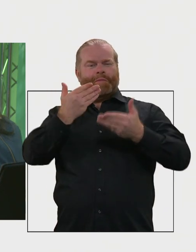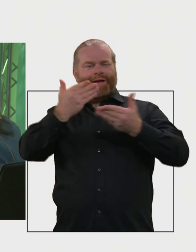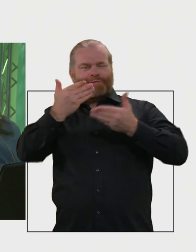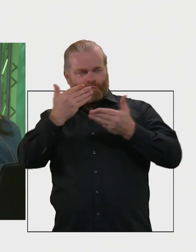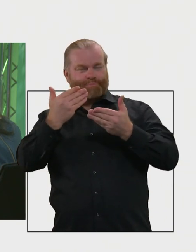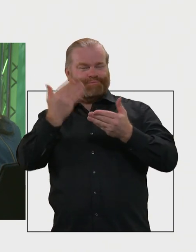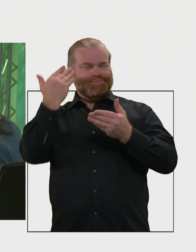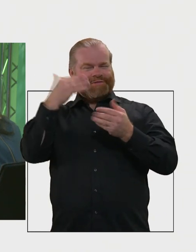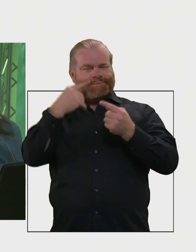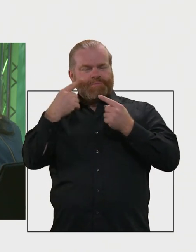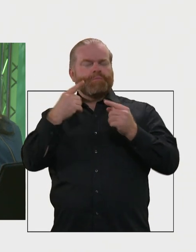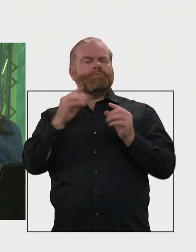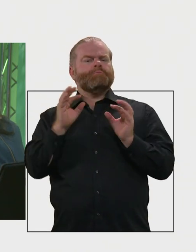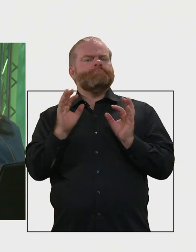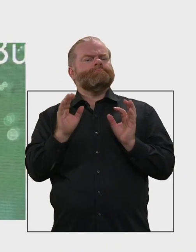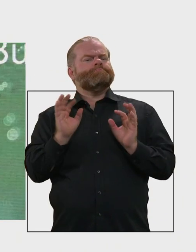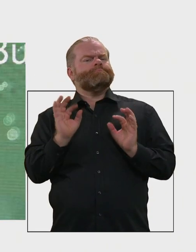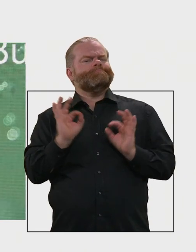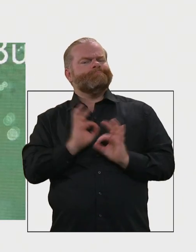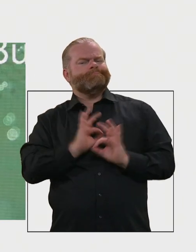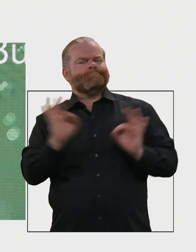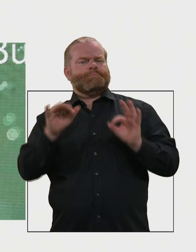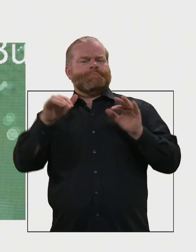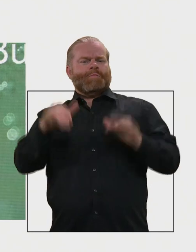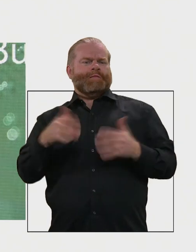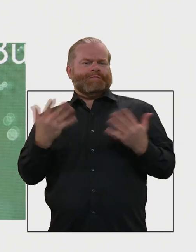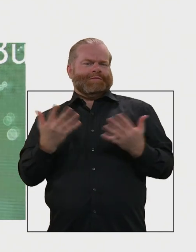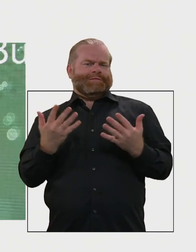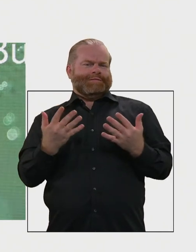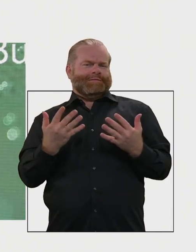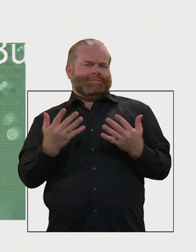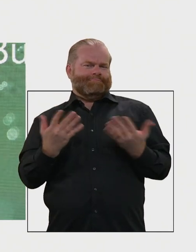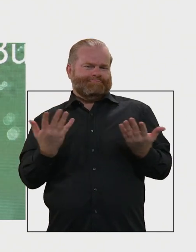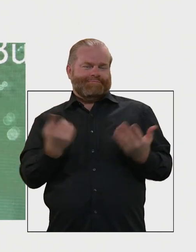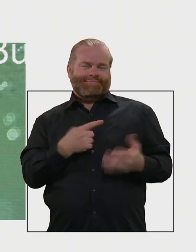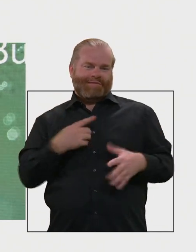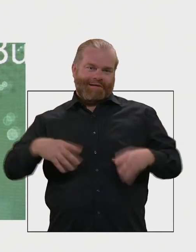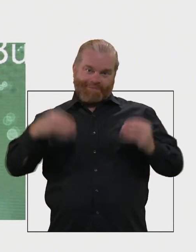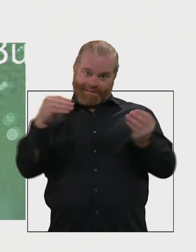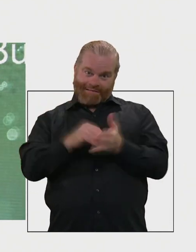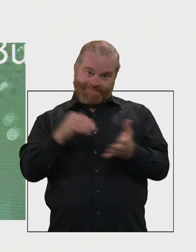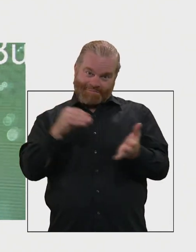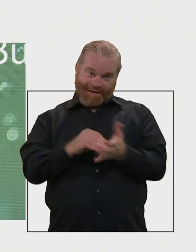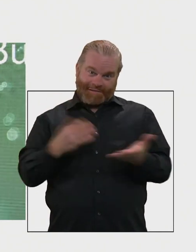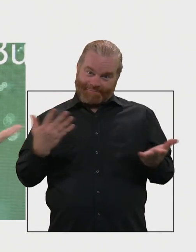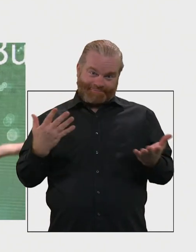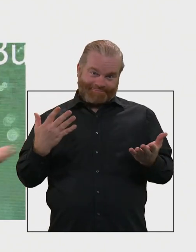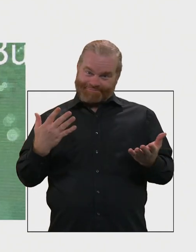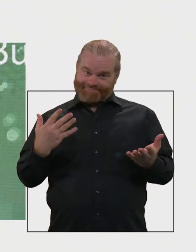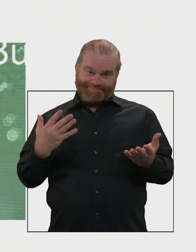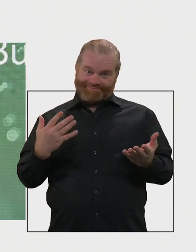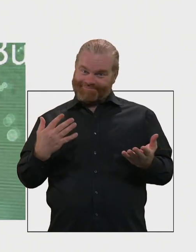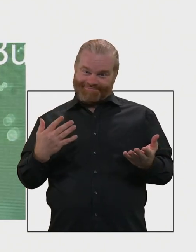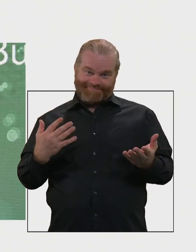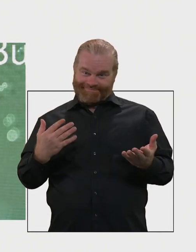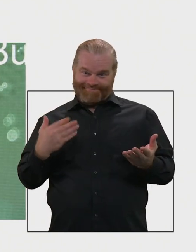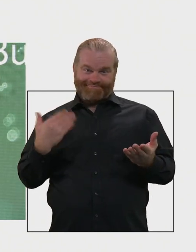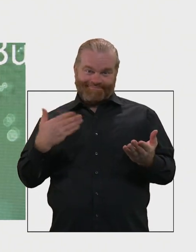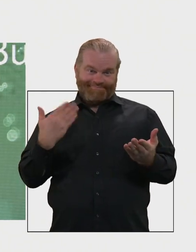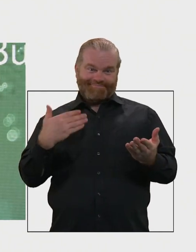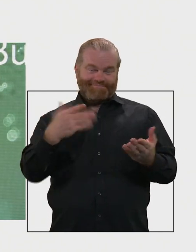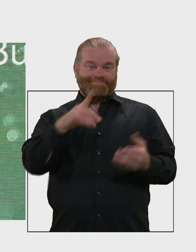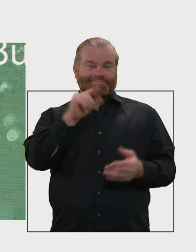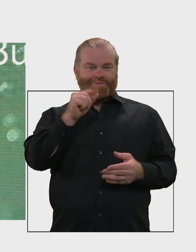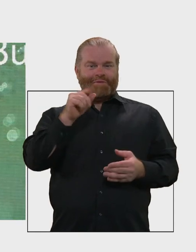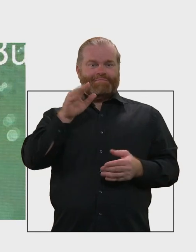Anfang an dabei, sind wirklich so, dass die Ideen wirklich meistens aus den Museen kommen, und das war ja hier beim Humboldt-Forum auch der